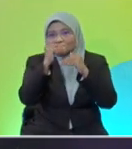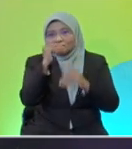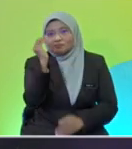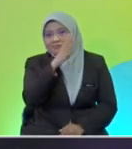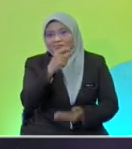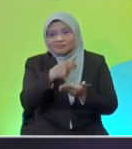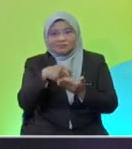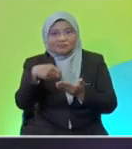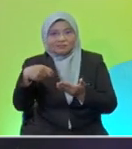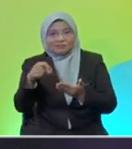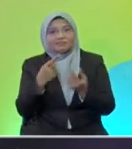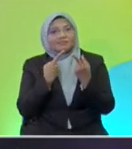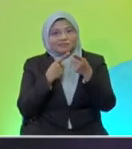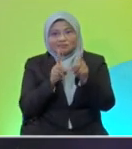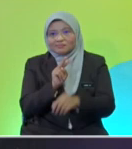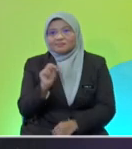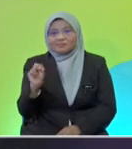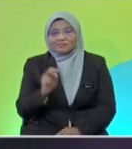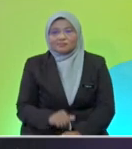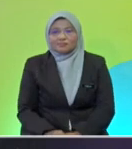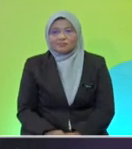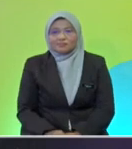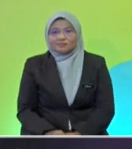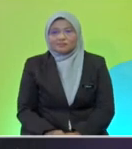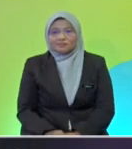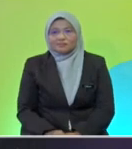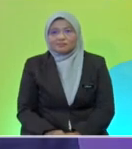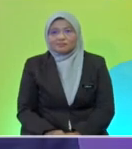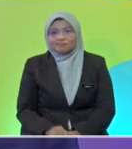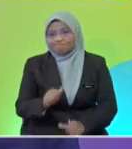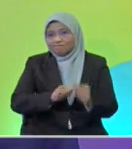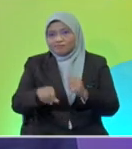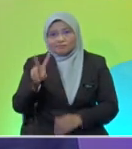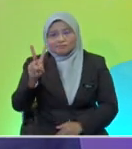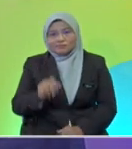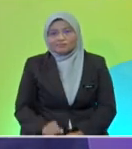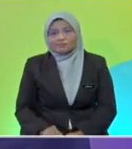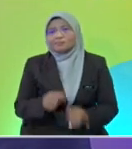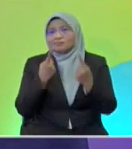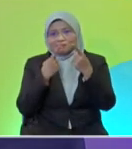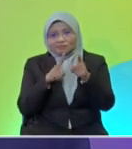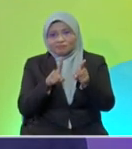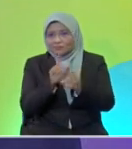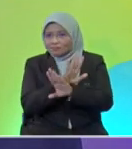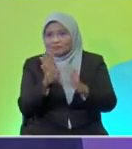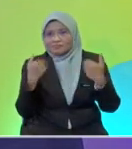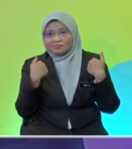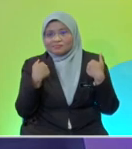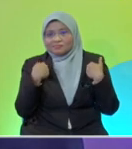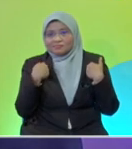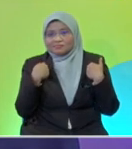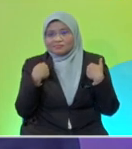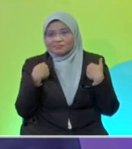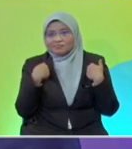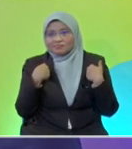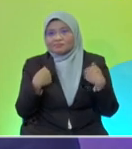Nah jadi mari kita lihat apakah itu soal dan ucapan Ila jawabannya tak di dalam petikan ah